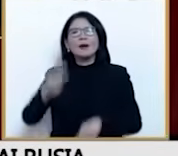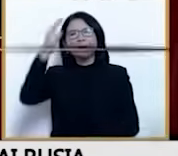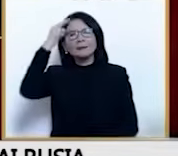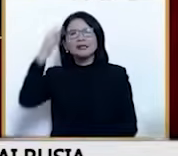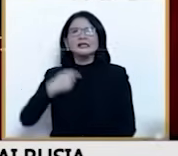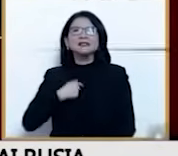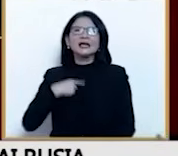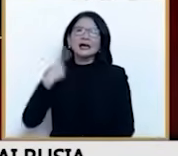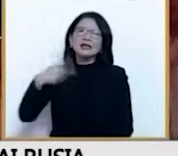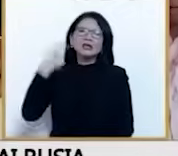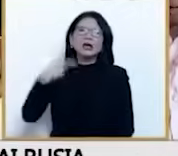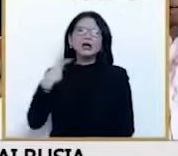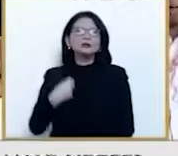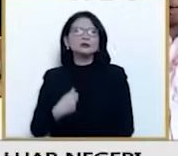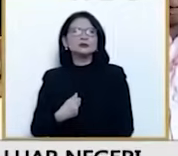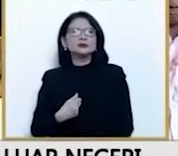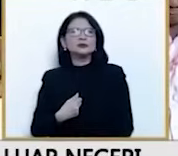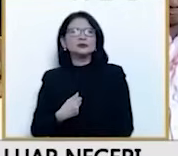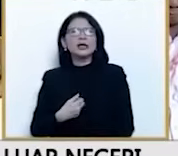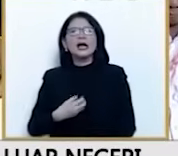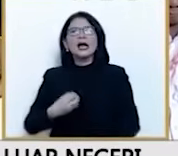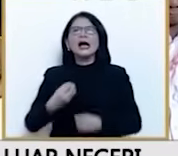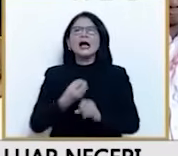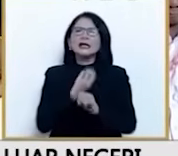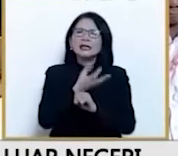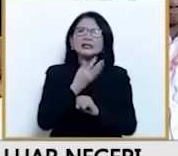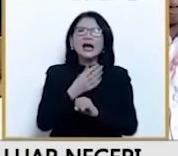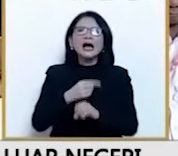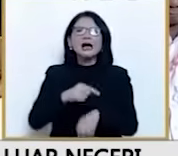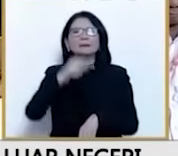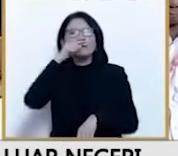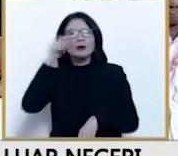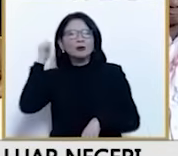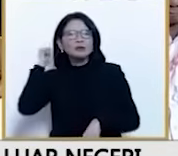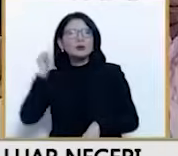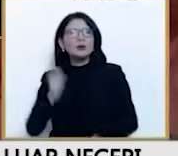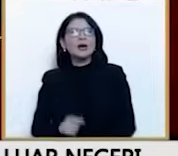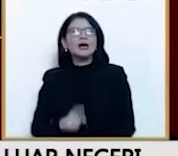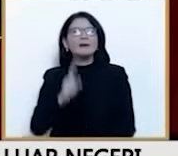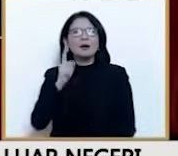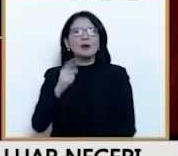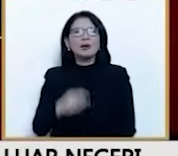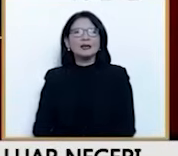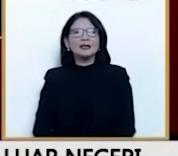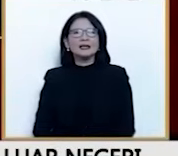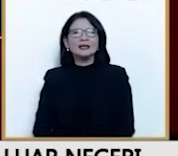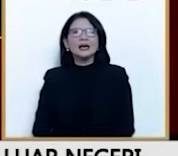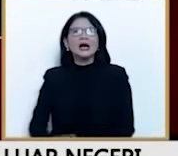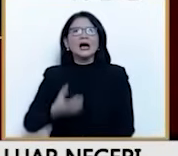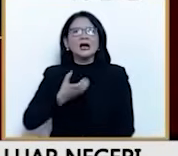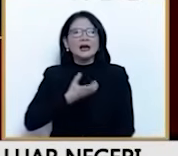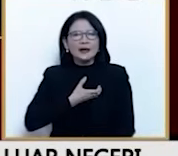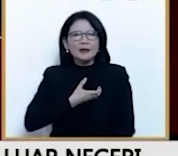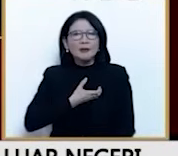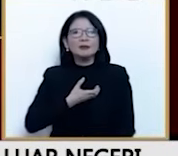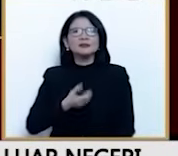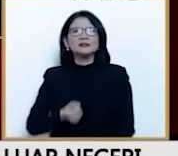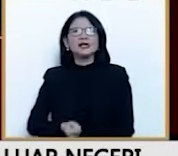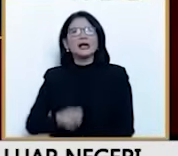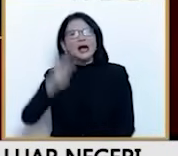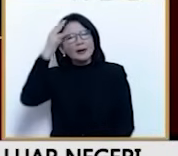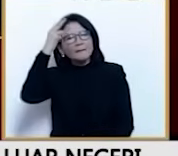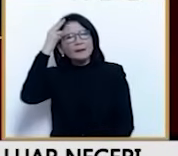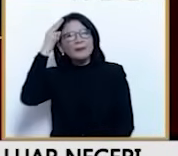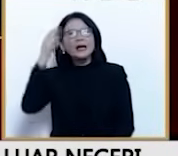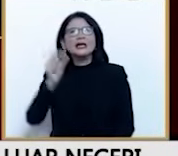akan selalu mengikuti nasihat orang tua kami yang menasehati satu, bahwa niatkan kekuasaan dan